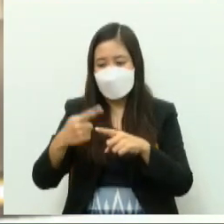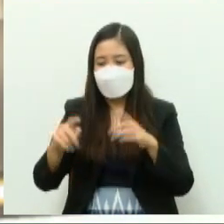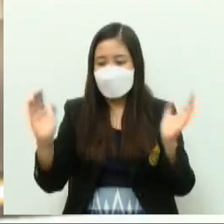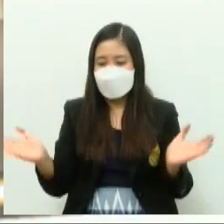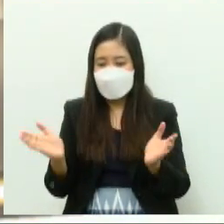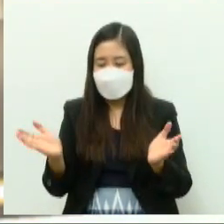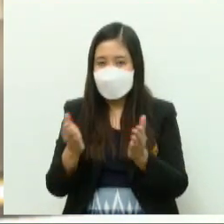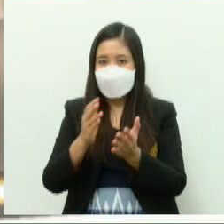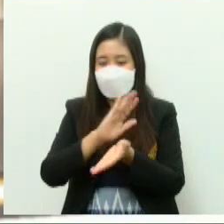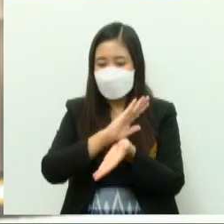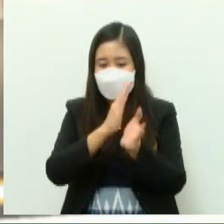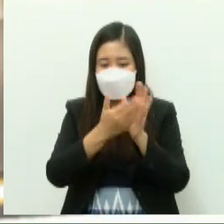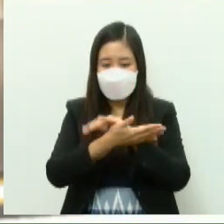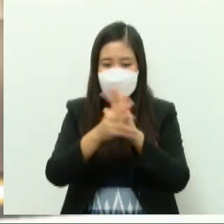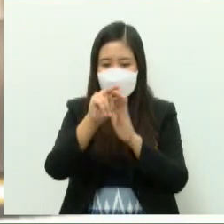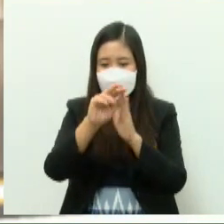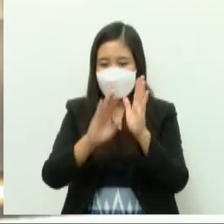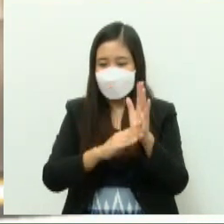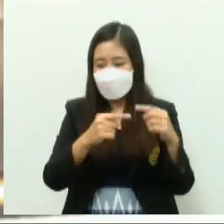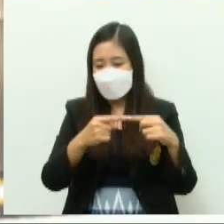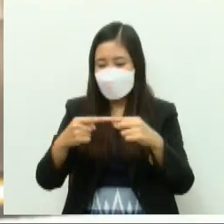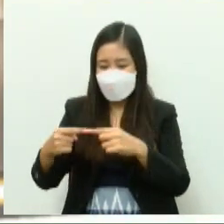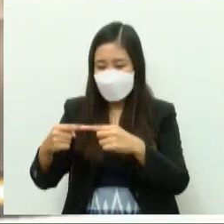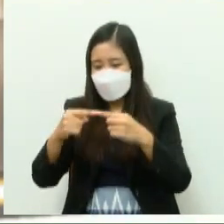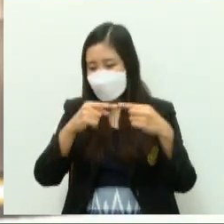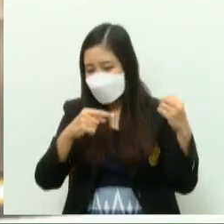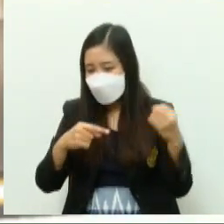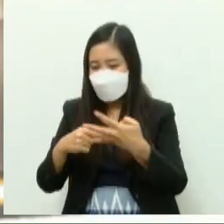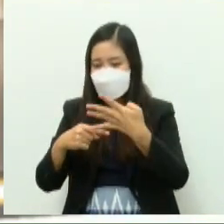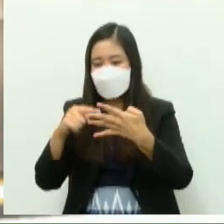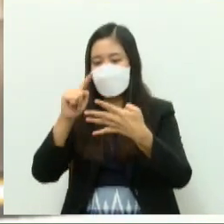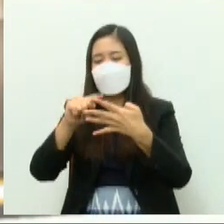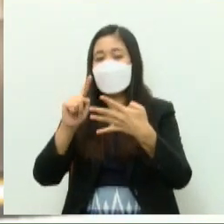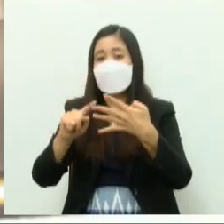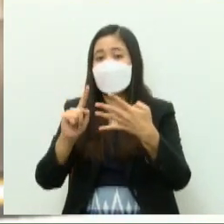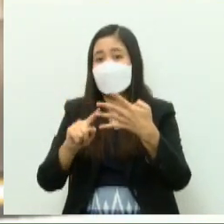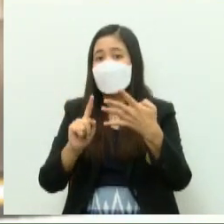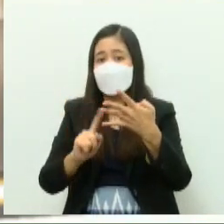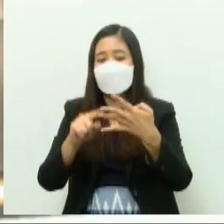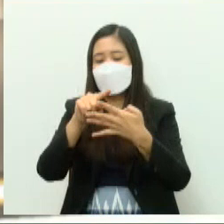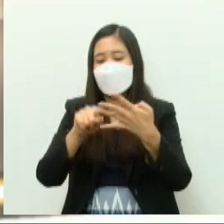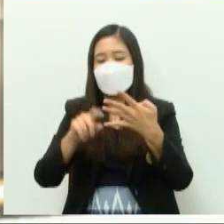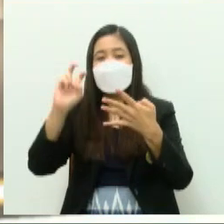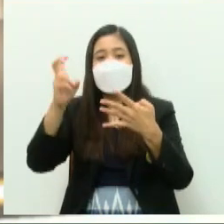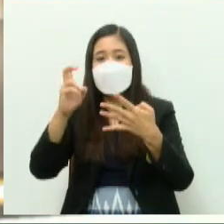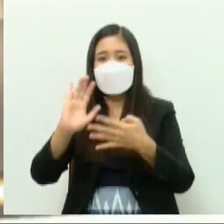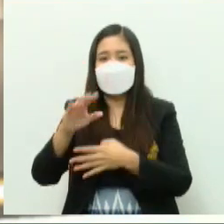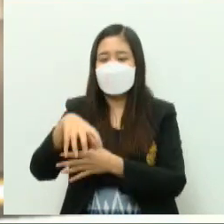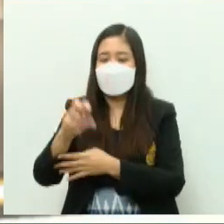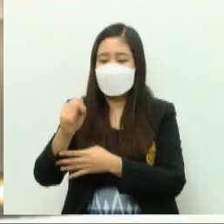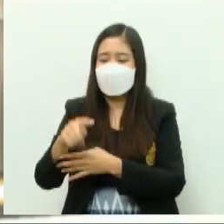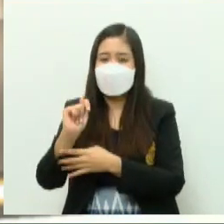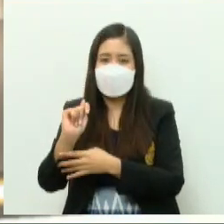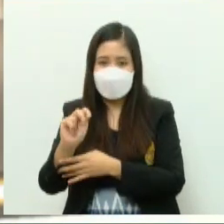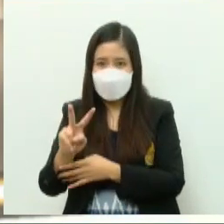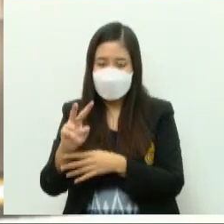การนำนโยบายไปสู่การปฏิบัติใน4มิติที่ผมได้นำเรียนครับในส่วนของการดำเนินการในส่วนของ